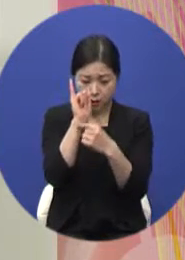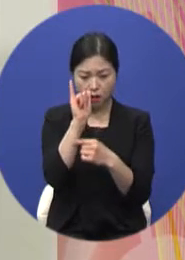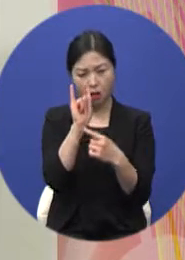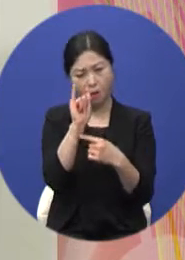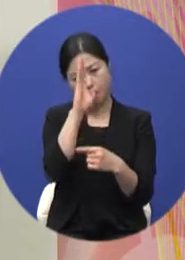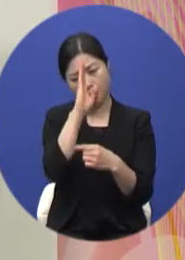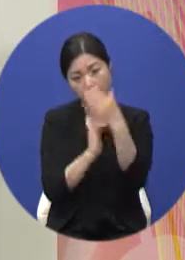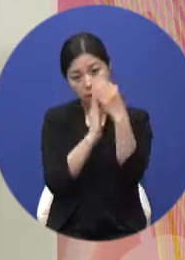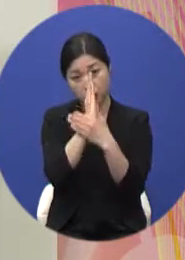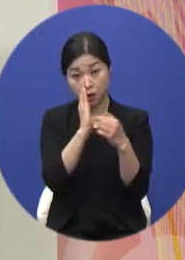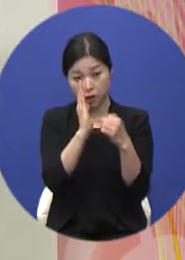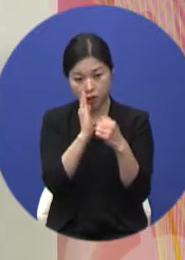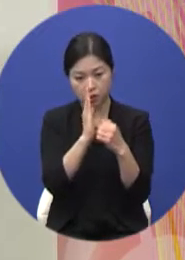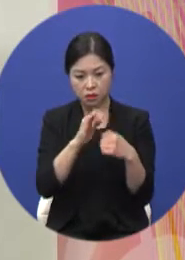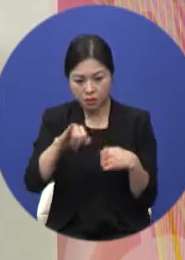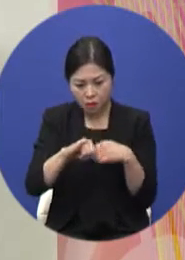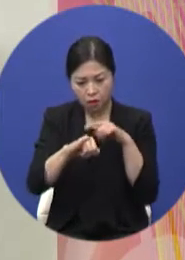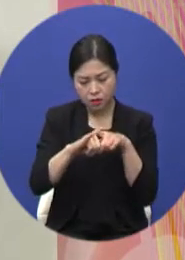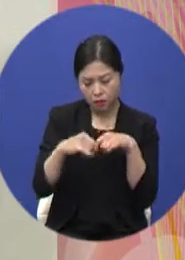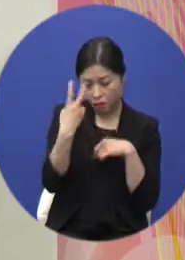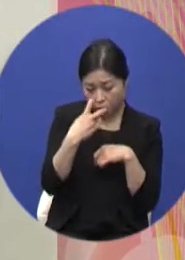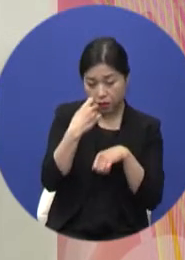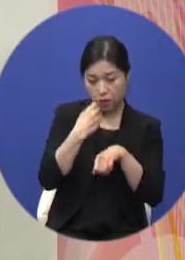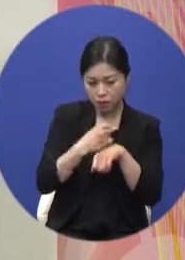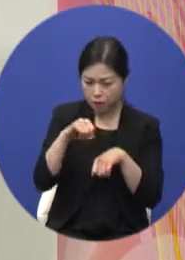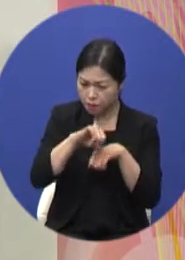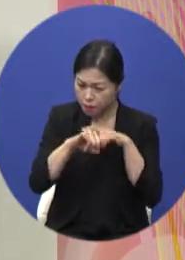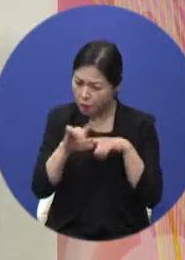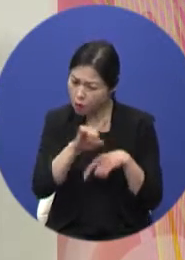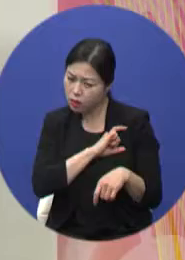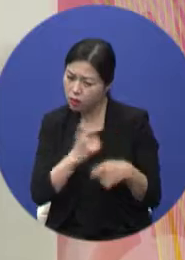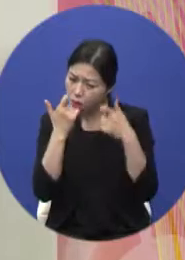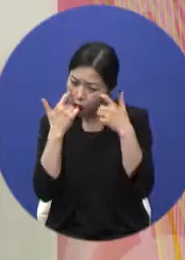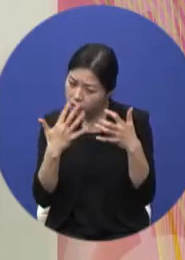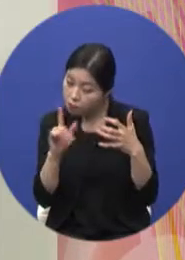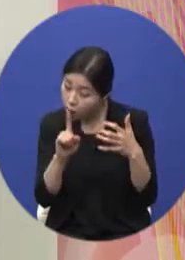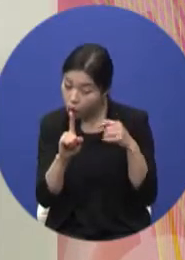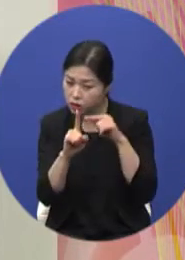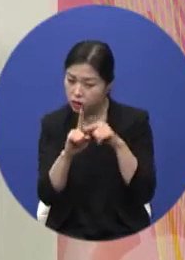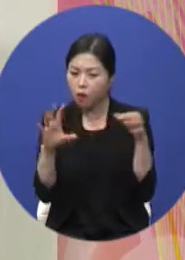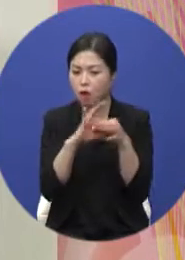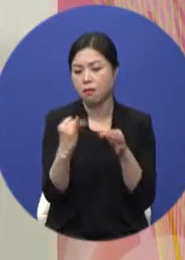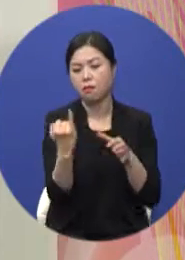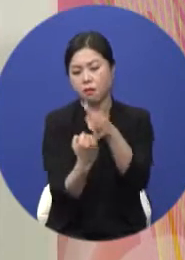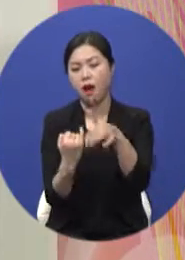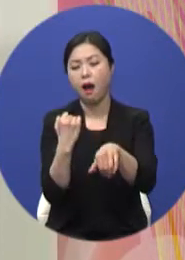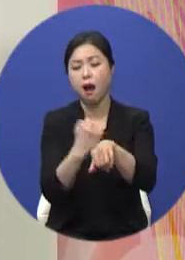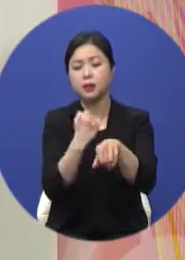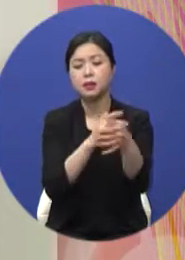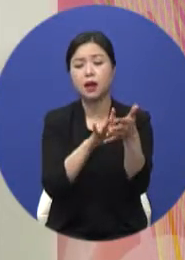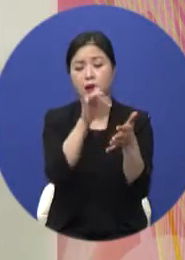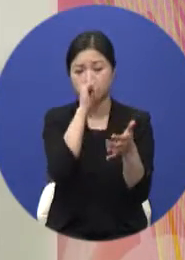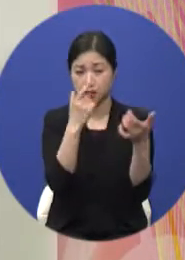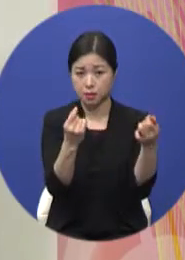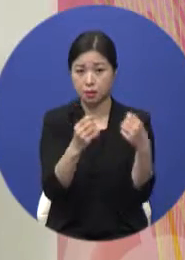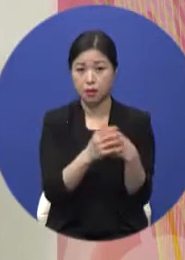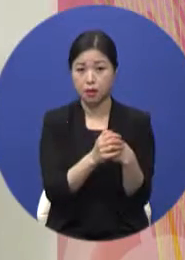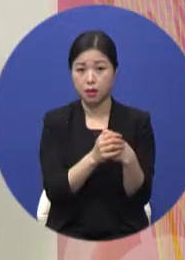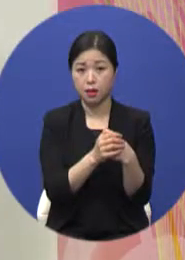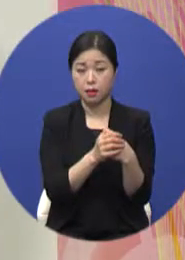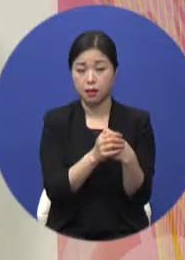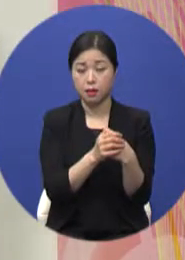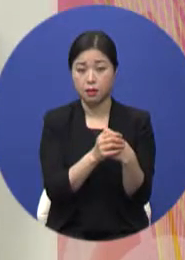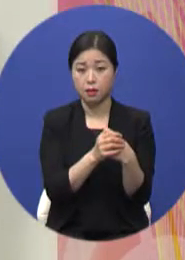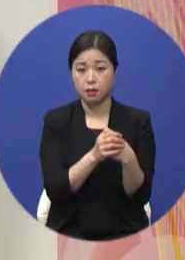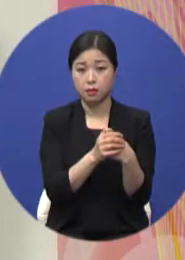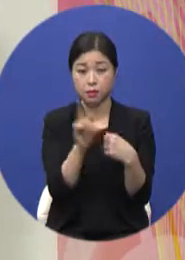있다 그러면은 그 균을 검사해서 어떤 균이 딱 나오면은 그 균을 죽이는 항생제가 있어요. 그걸 갖다가 써야지 그 무작정